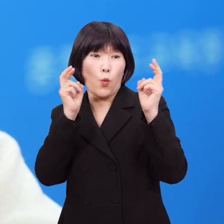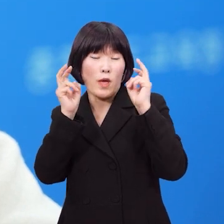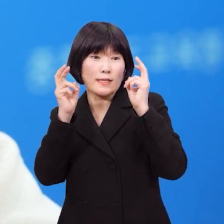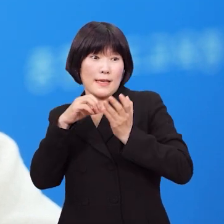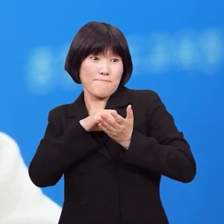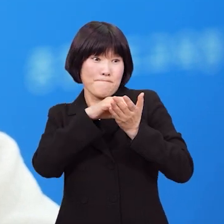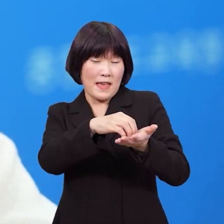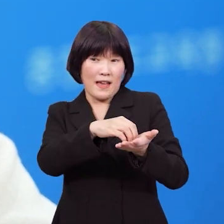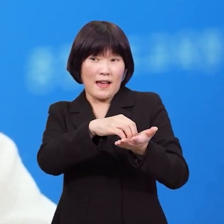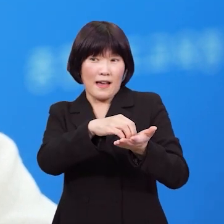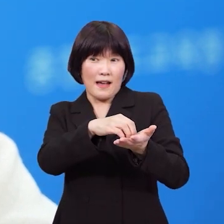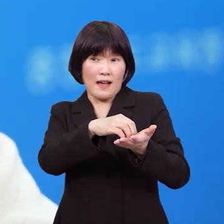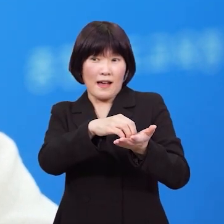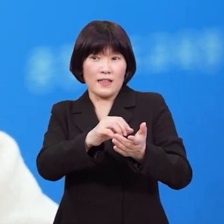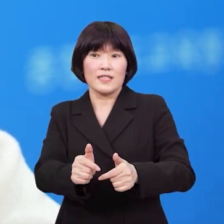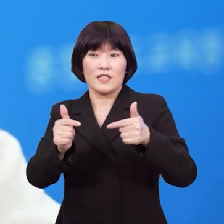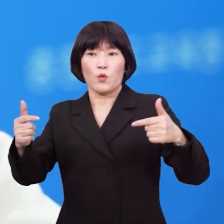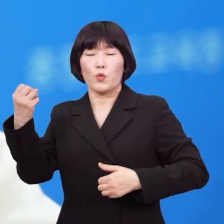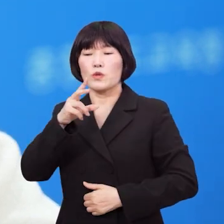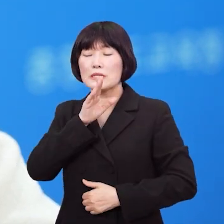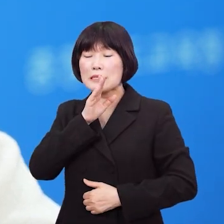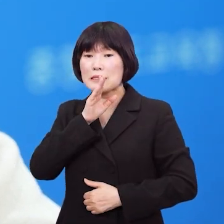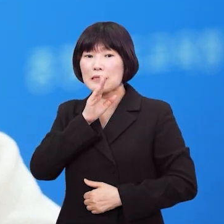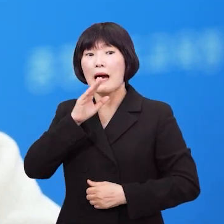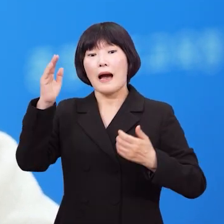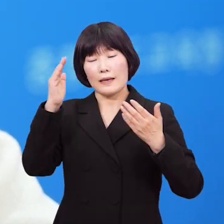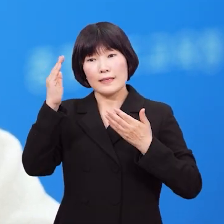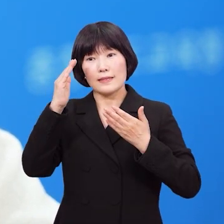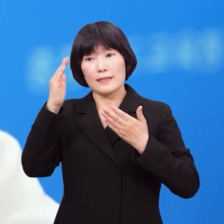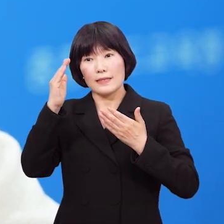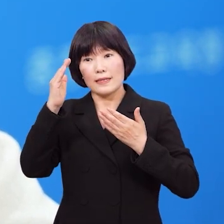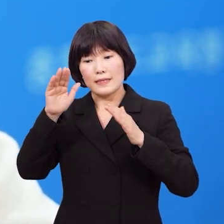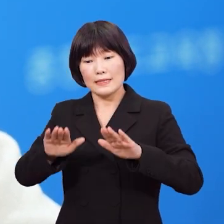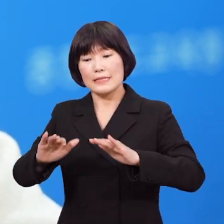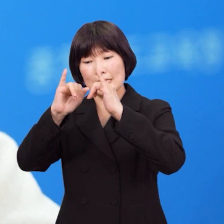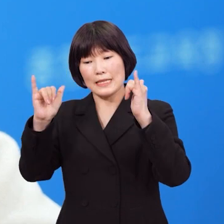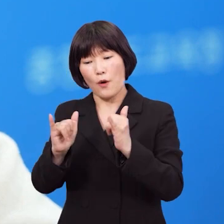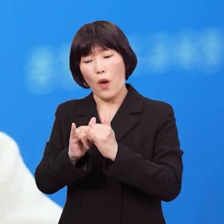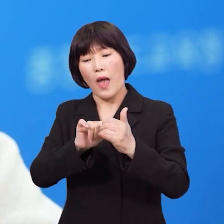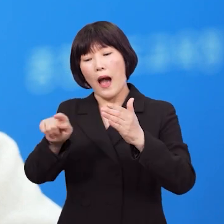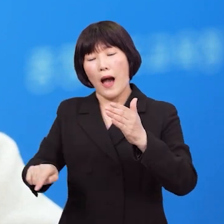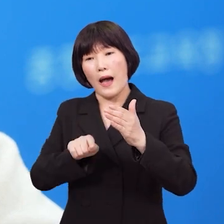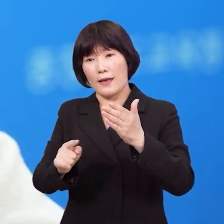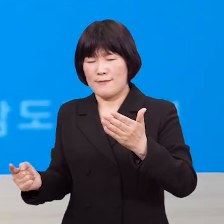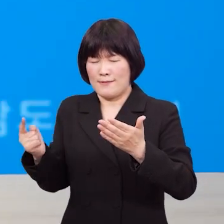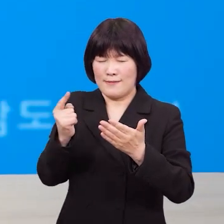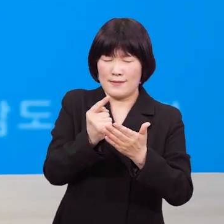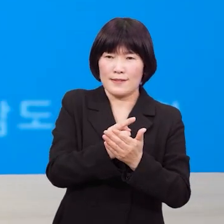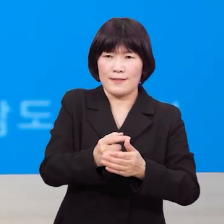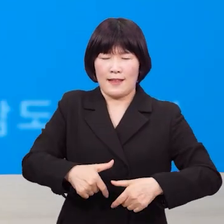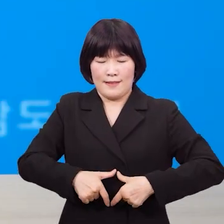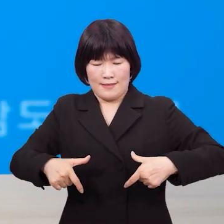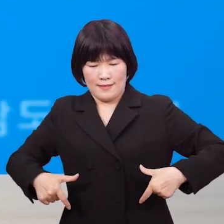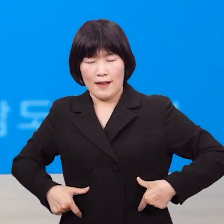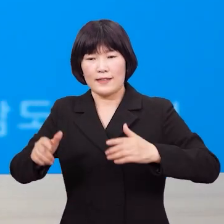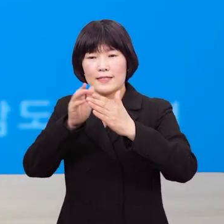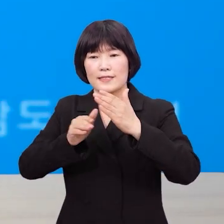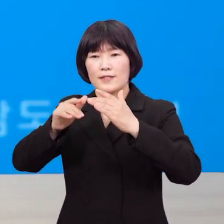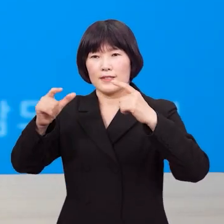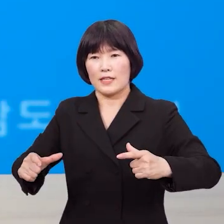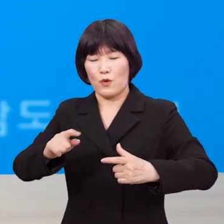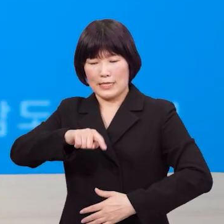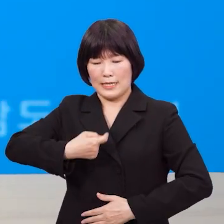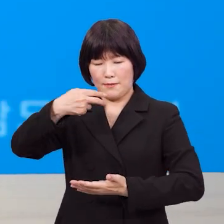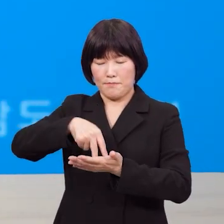함께 실제 학생들이 이 사회에서 당당하게 지역사회에 자립해 나갈 수 있도록